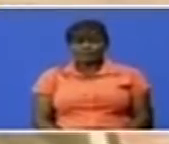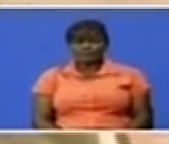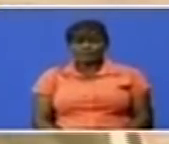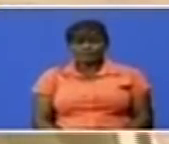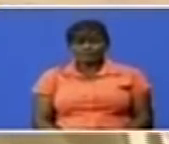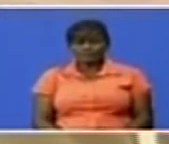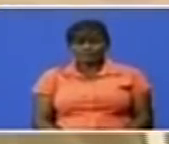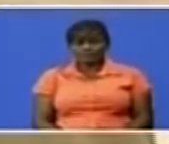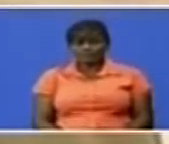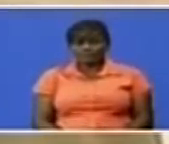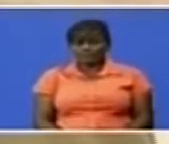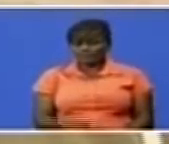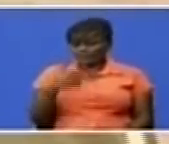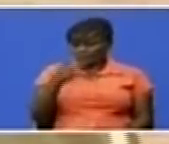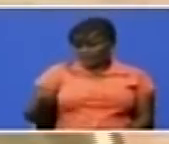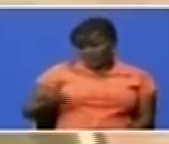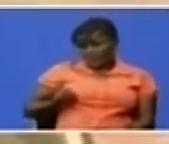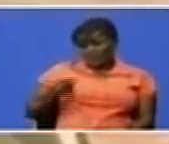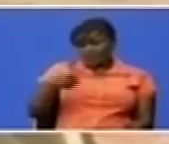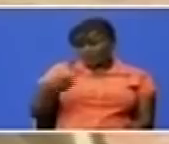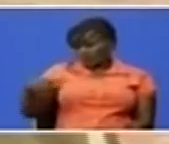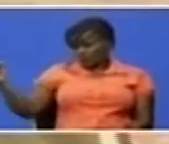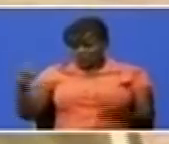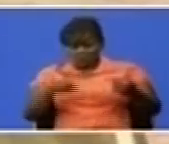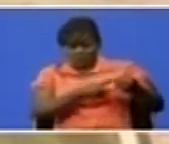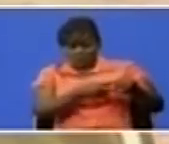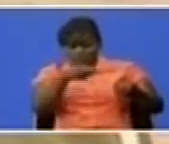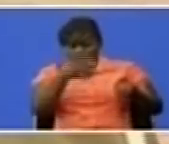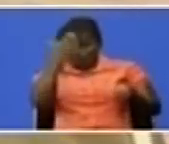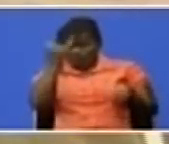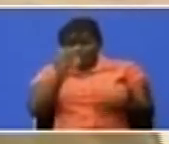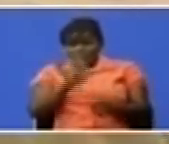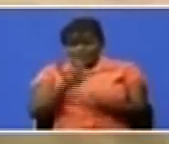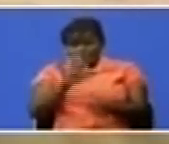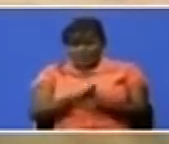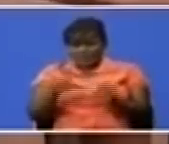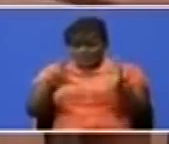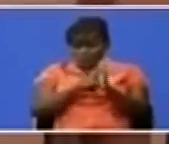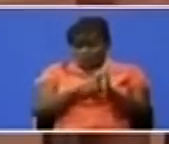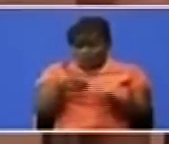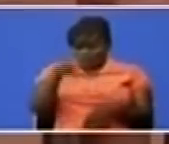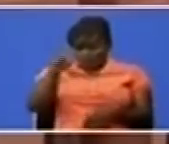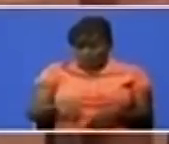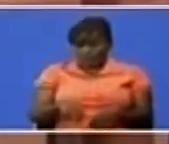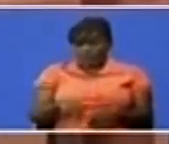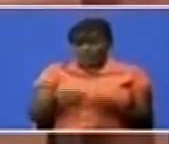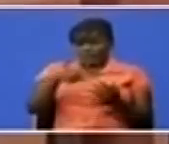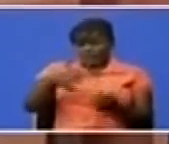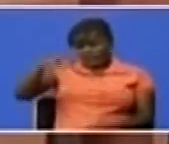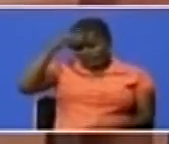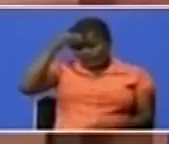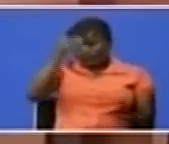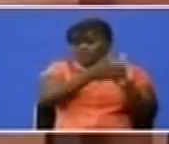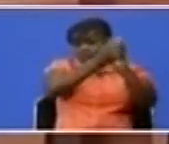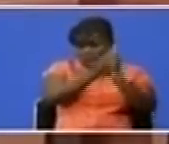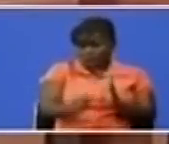Mama kaniambia msichanangu ningependa utairiwe kwa sababu mara nyingi naenda sherehe ya wenzako. Katika makala ya elimu na